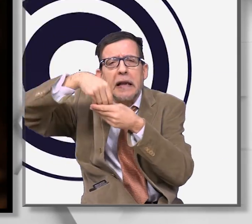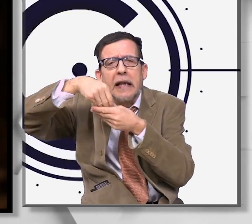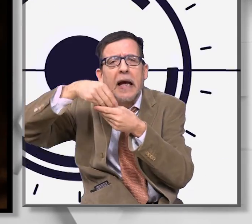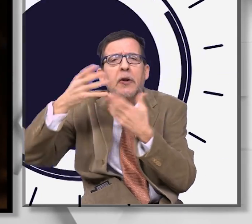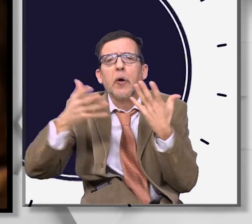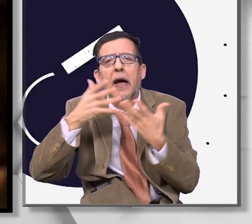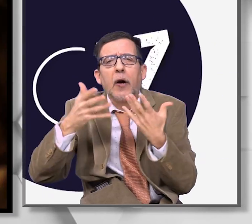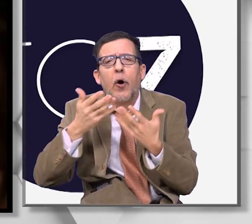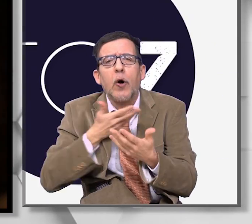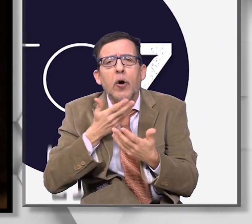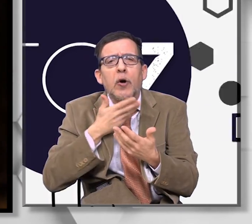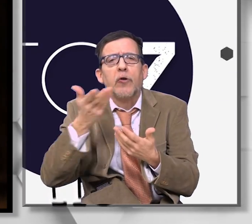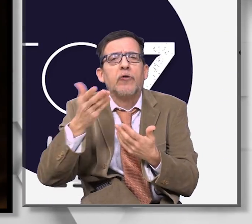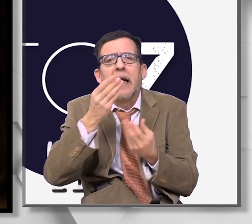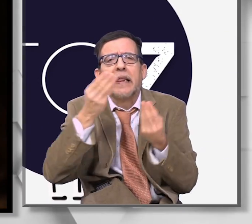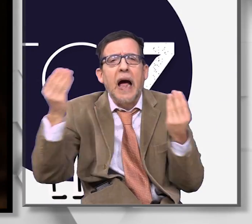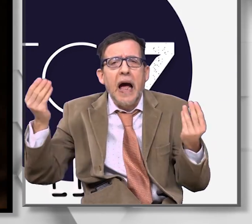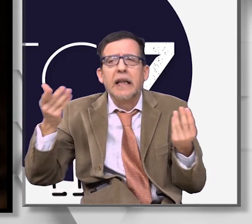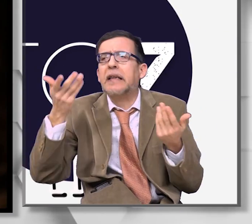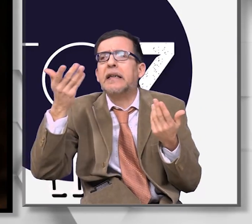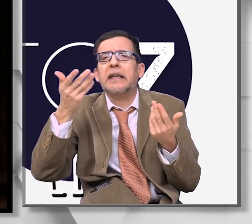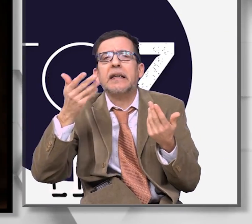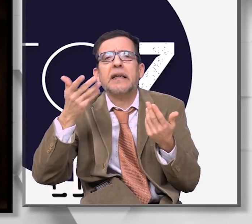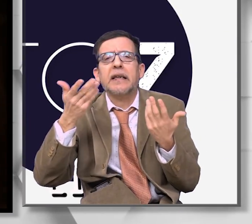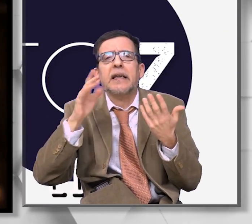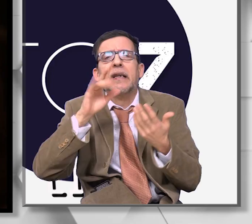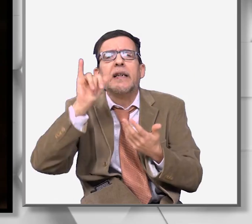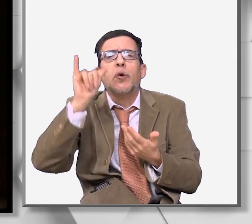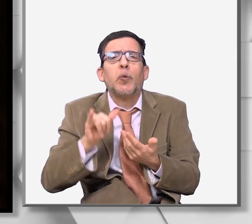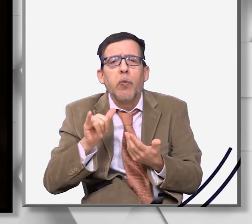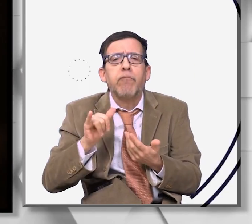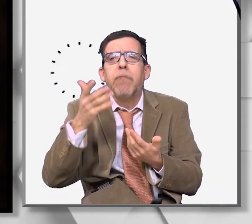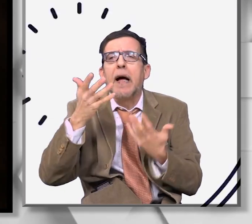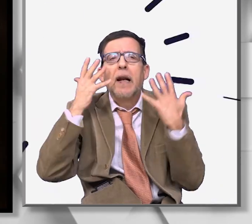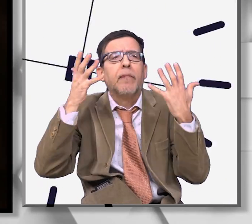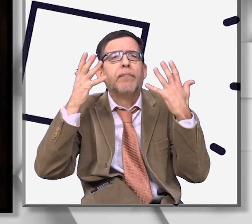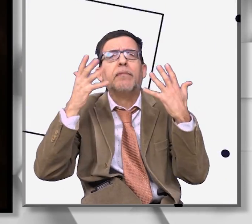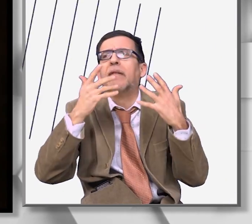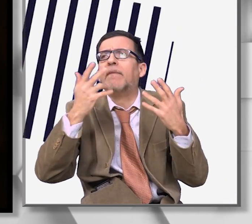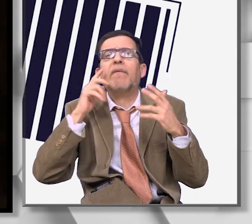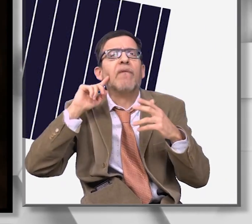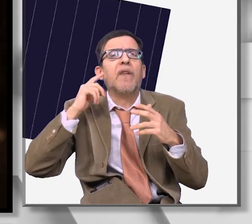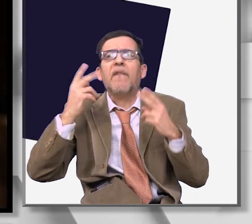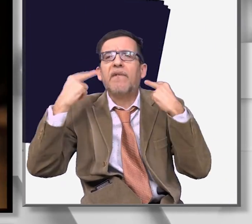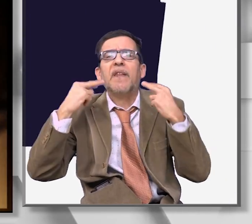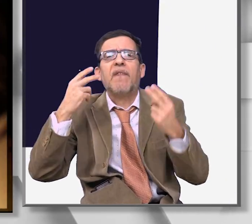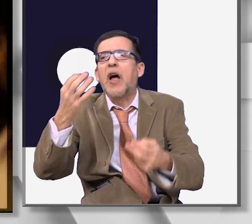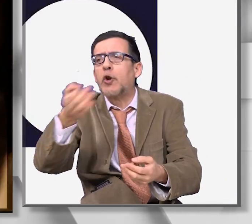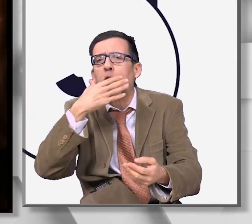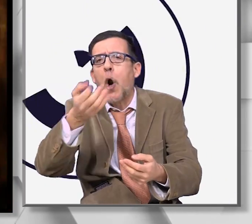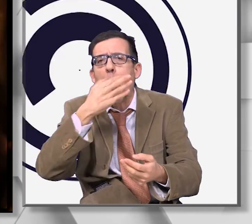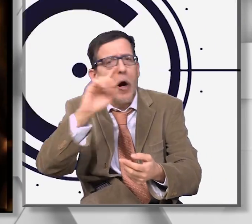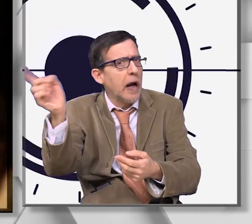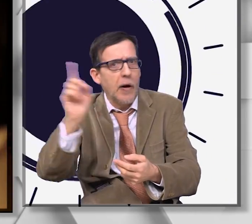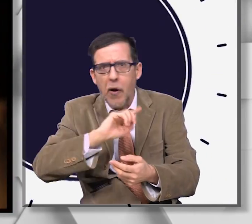youtuber con migliaia di fan che inneggiano alla droga la all'alto alla violenza infine non si sa nemmeno la capacità di comprendere che si sta